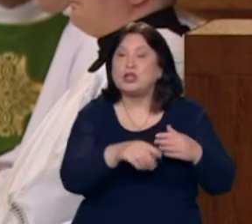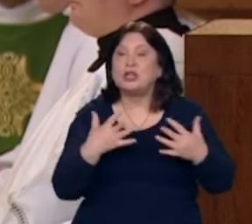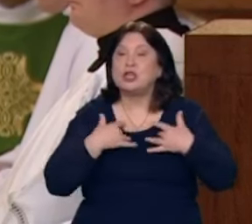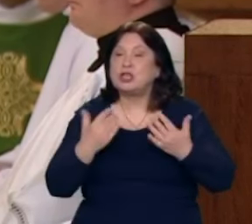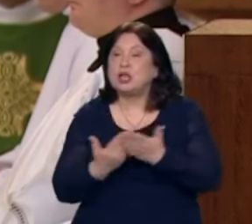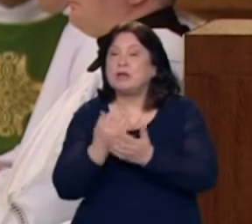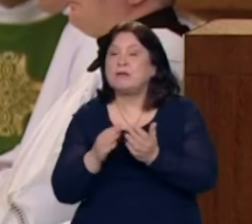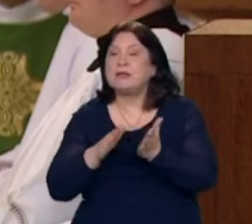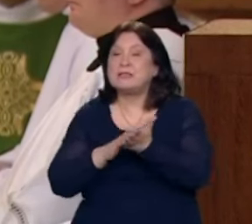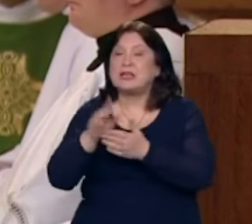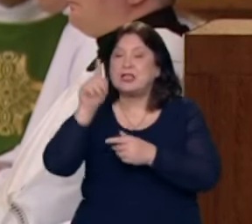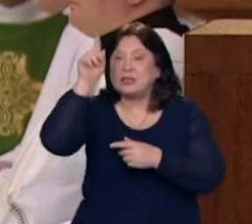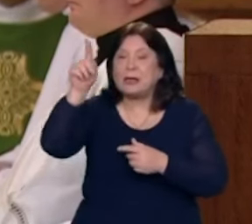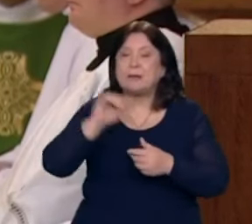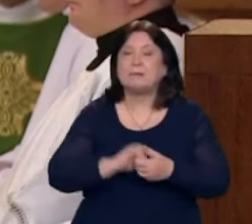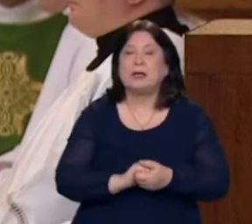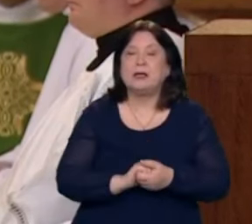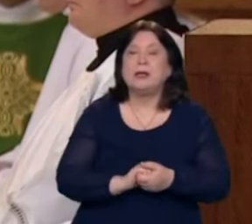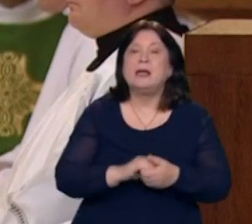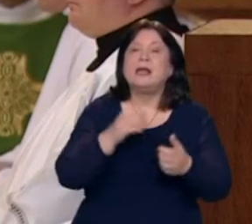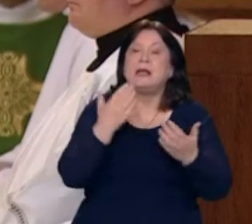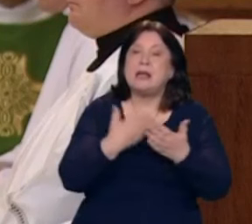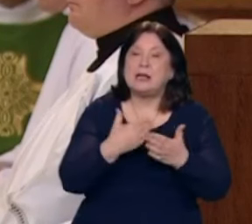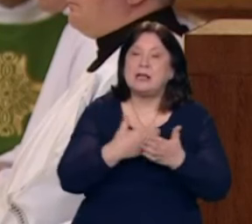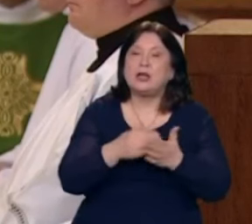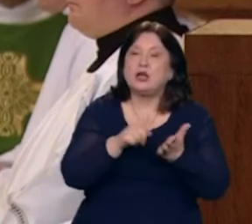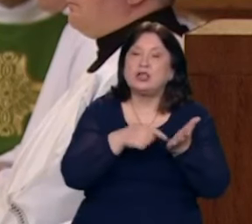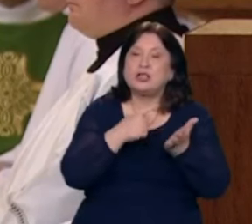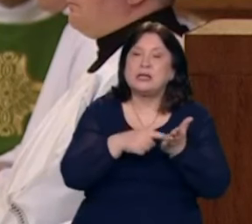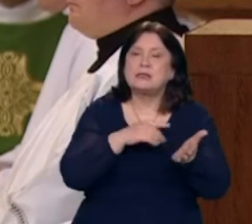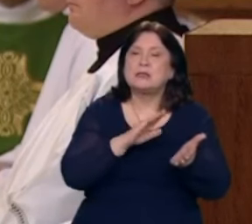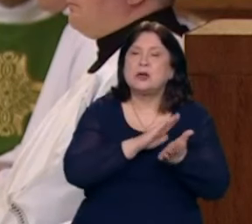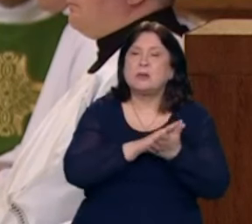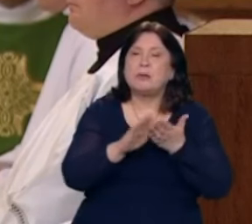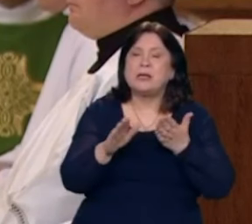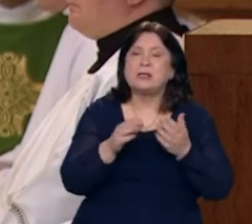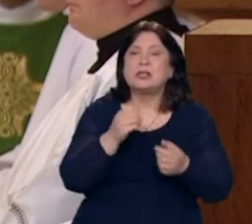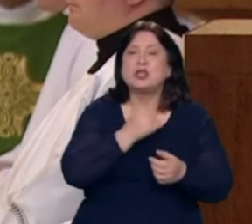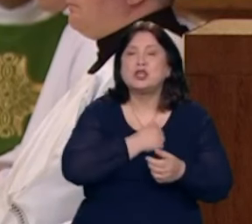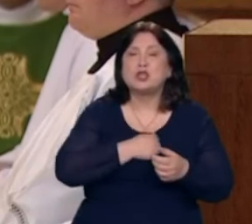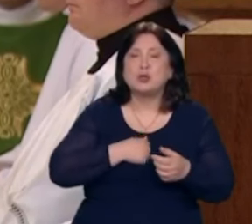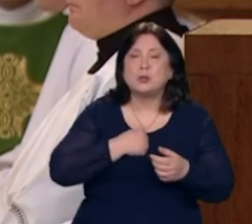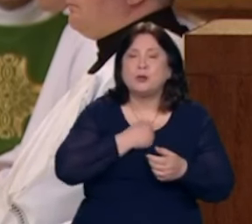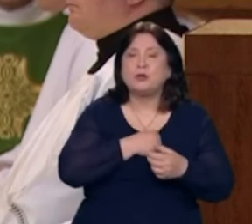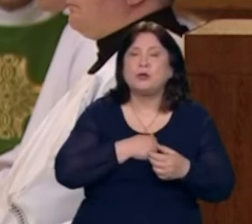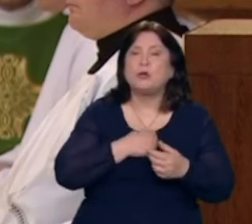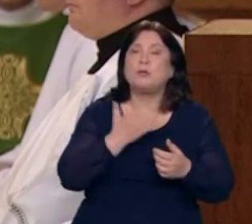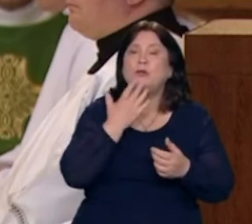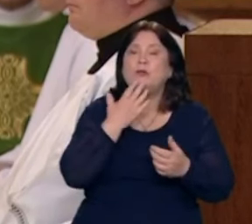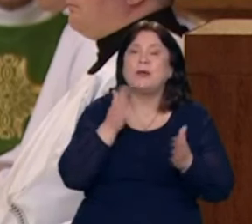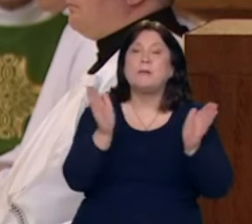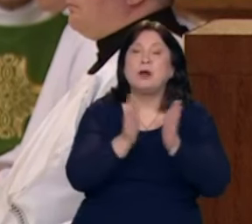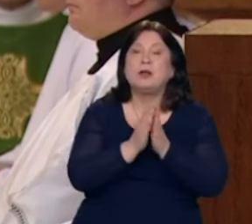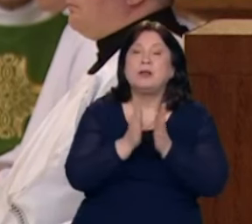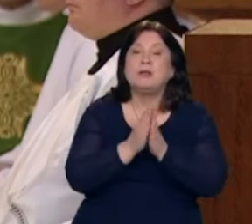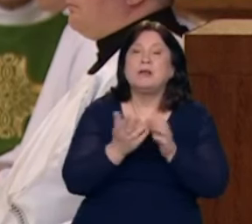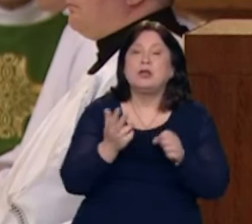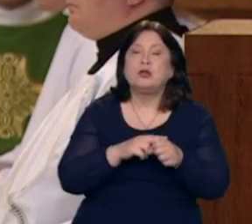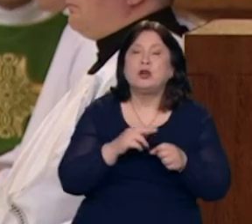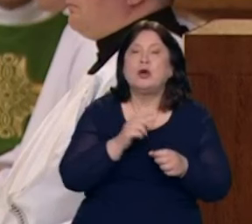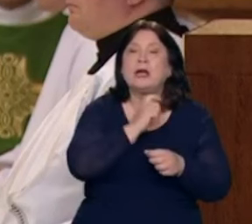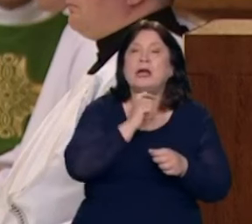wypowiadam często i bez najmniejszego cienia smutku modlitwę którą kapłan